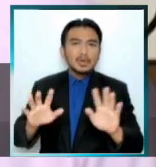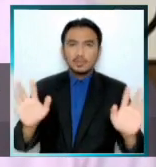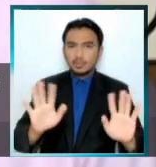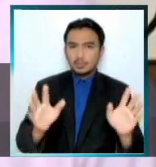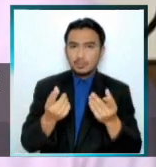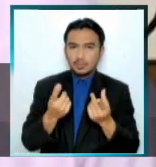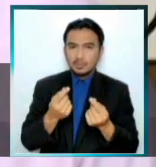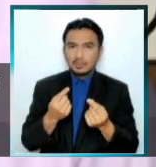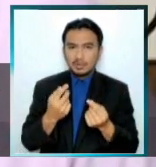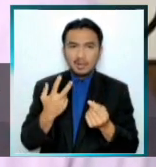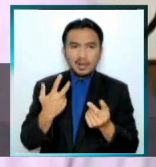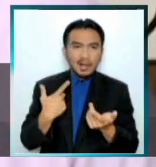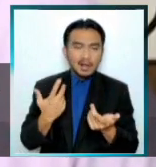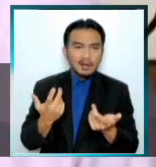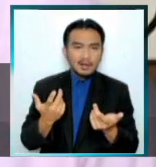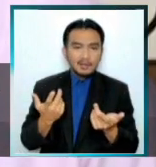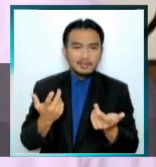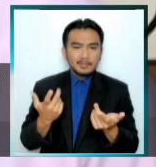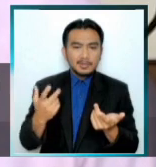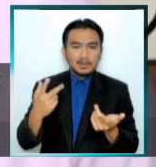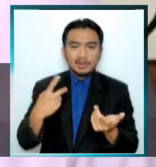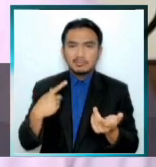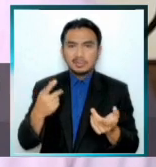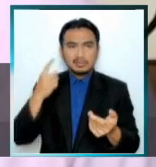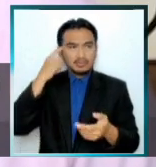mag-abison, maging modern nation